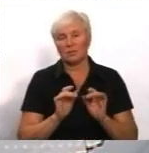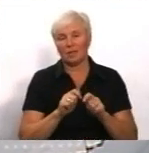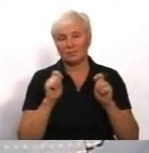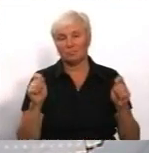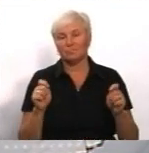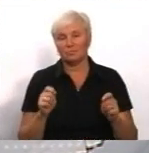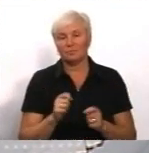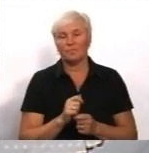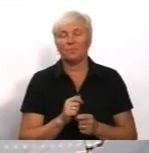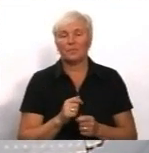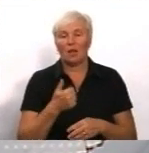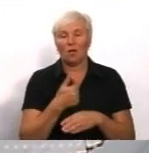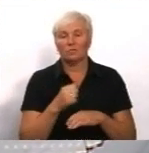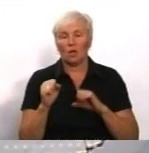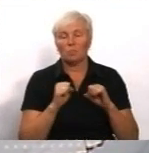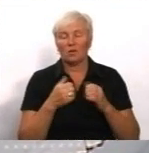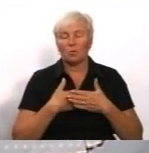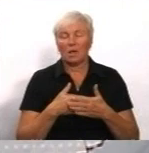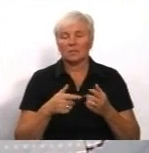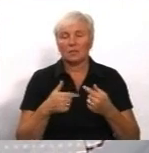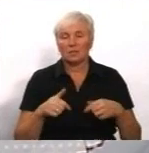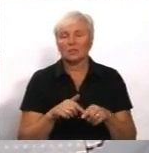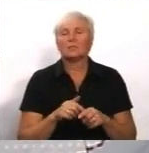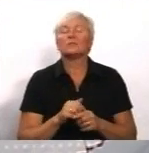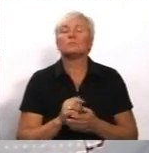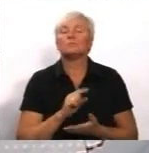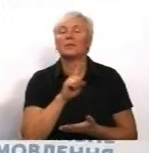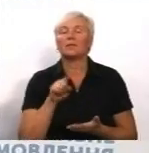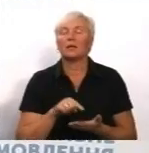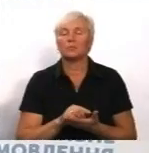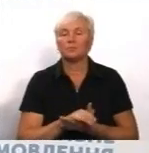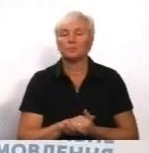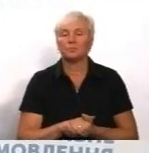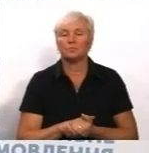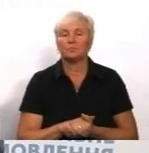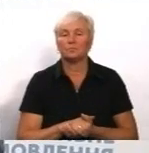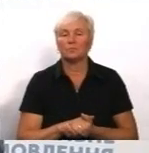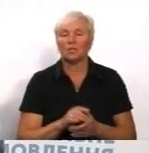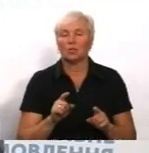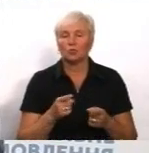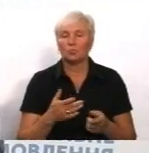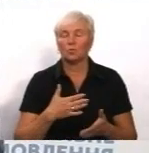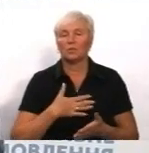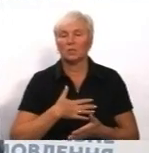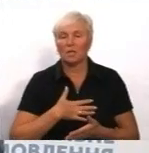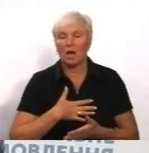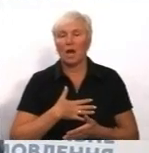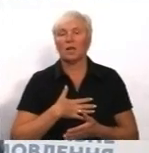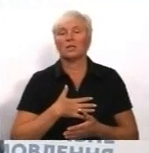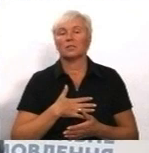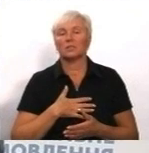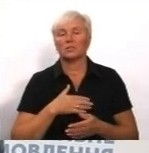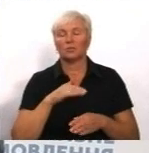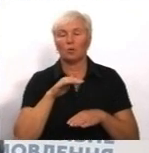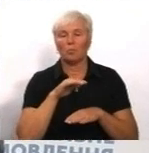голови правління громадської організації «Вінницька європейська стратегія». Давайте почуємо. Чому наші паркові зони нашого міста